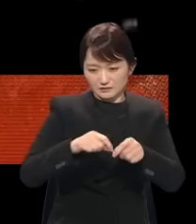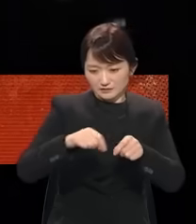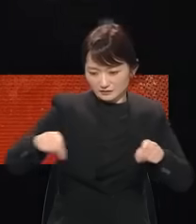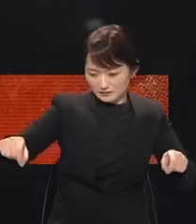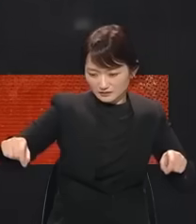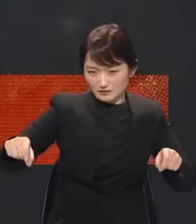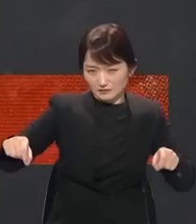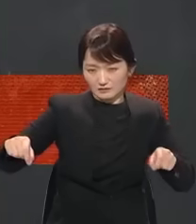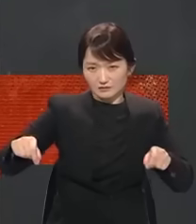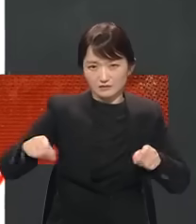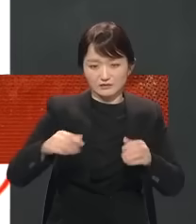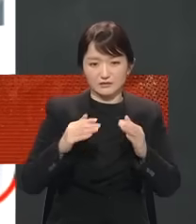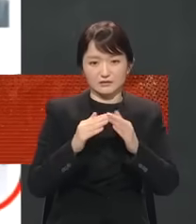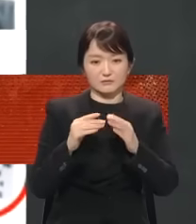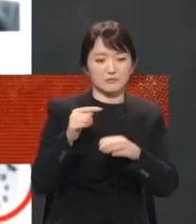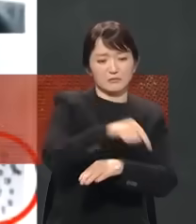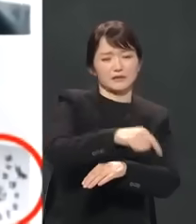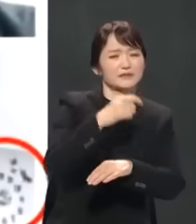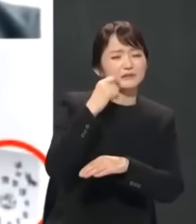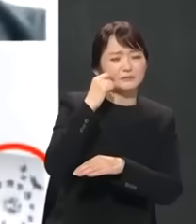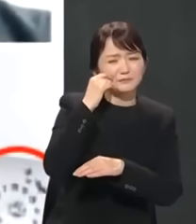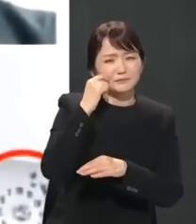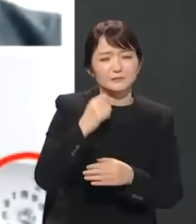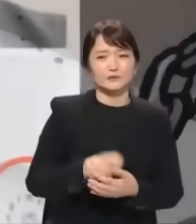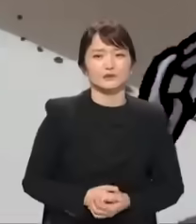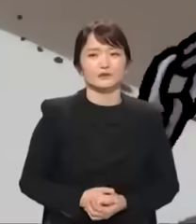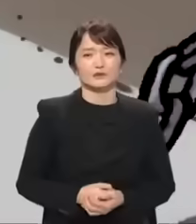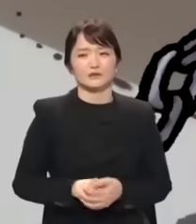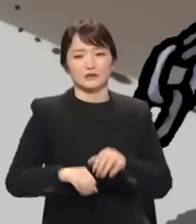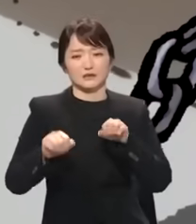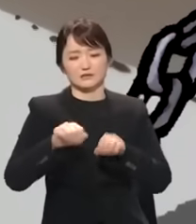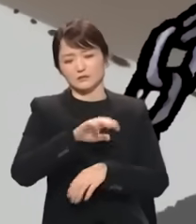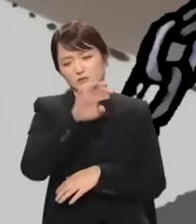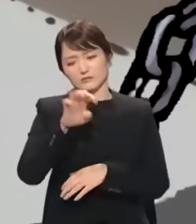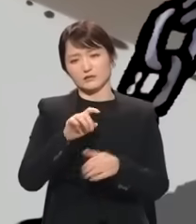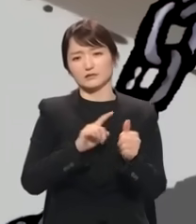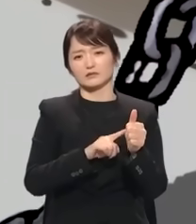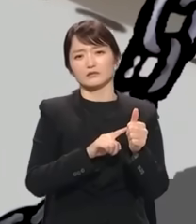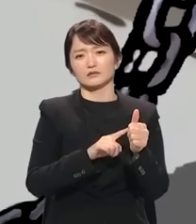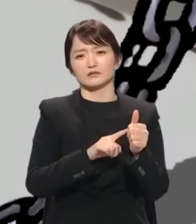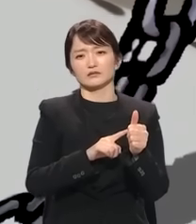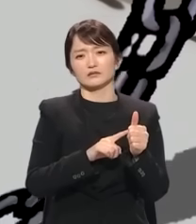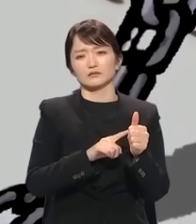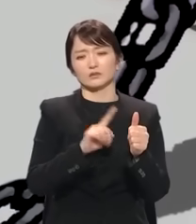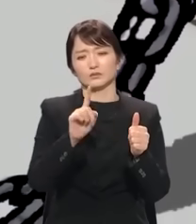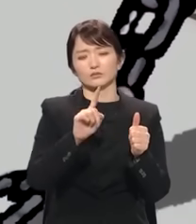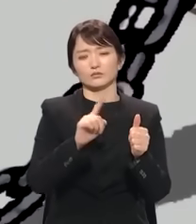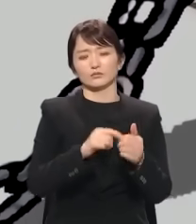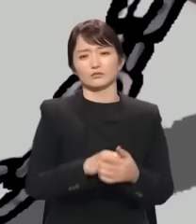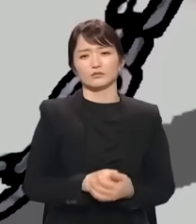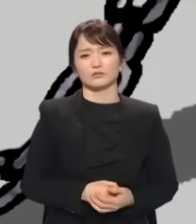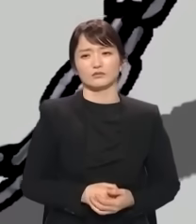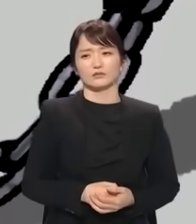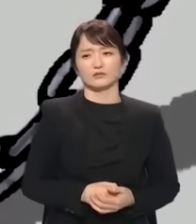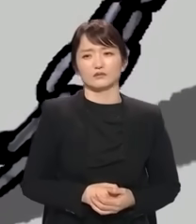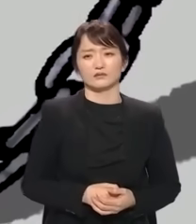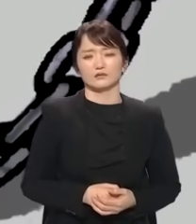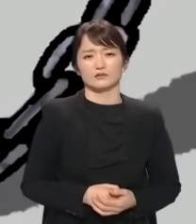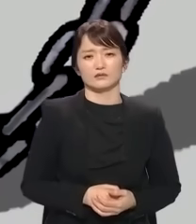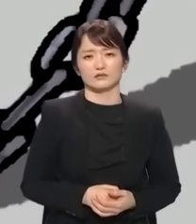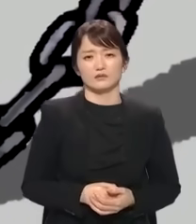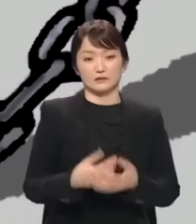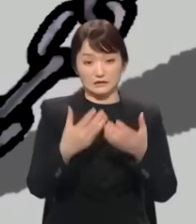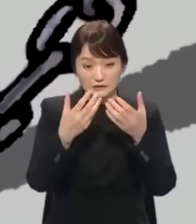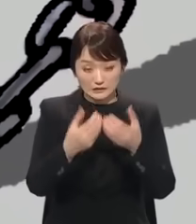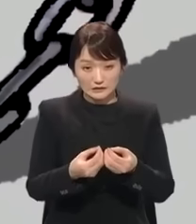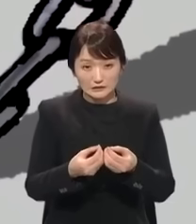등 이런 그 가학성이 지속되니까이 남성으로는 어느덧에 뜨뜻한 물에